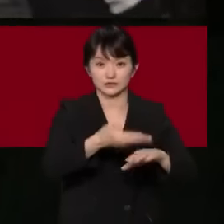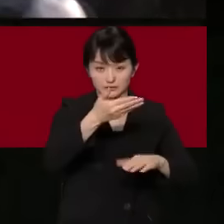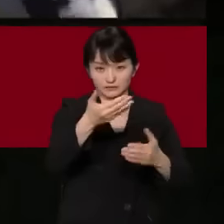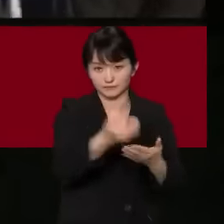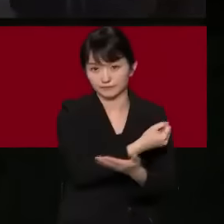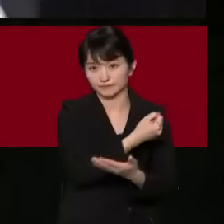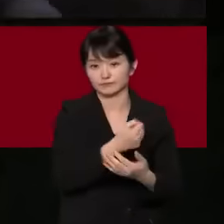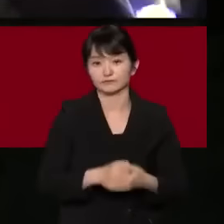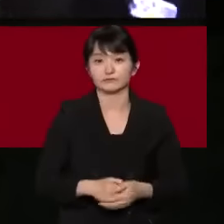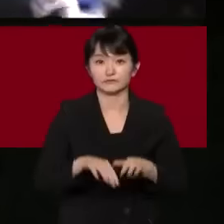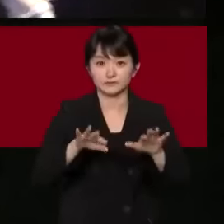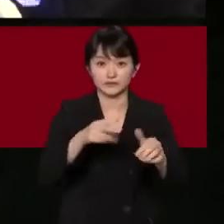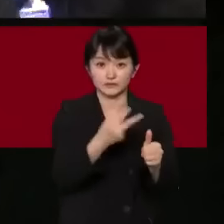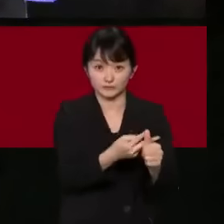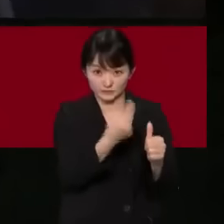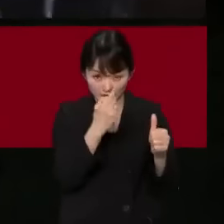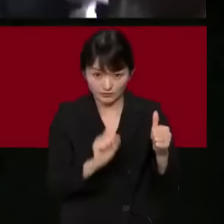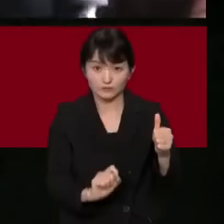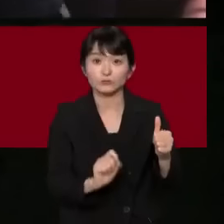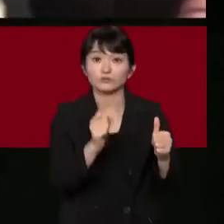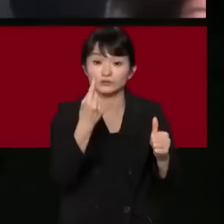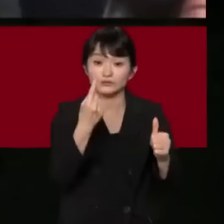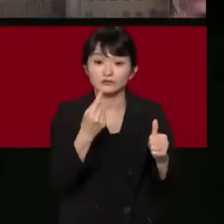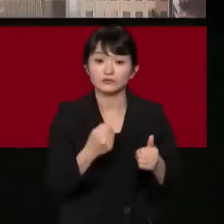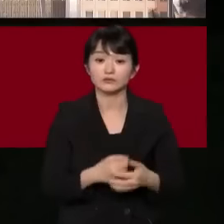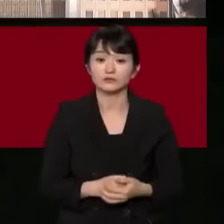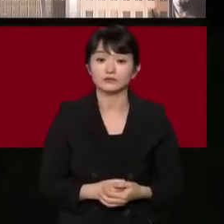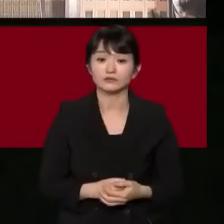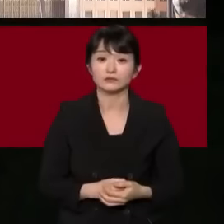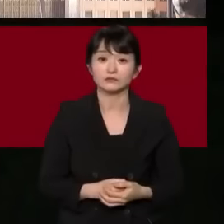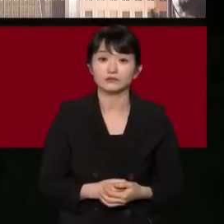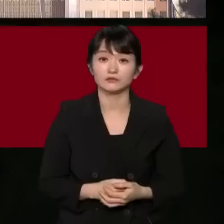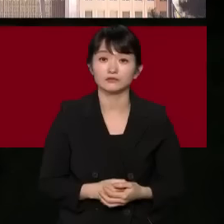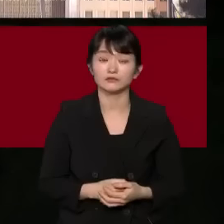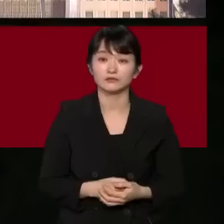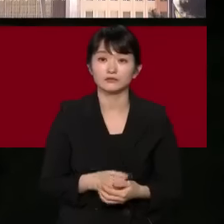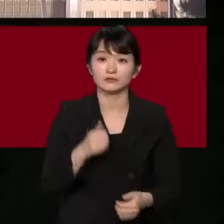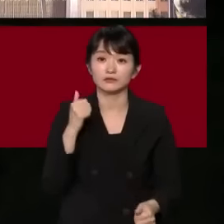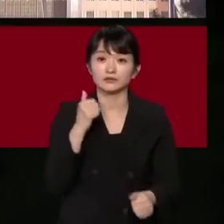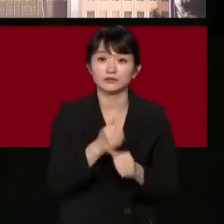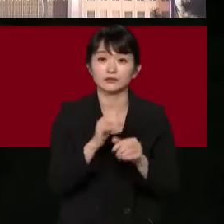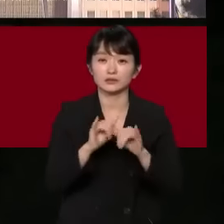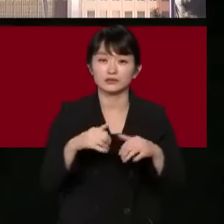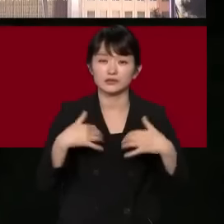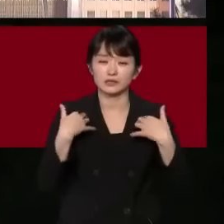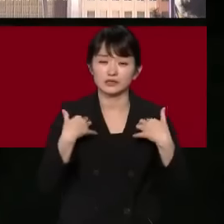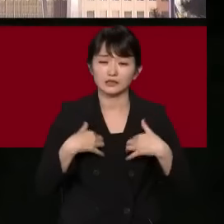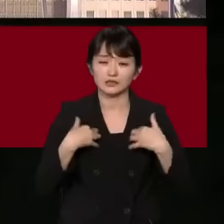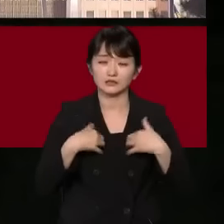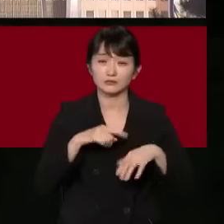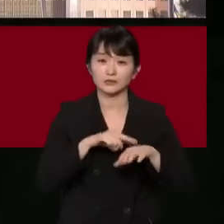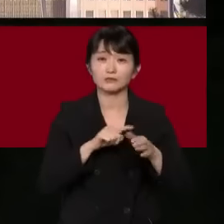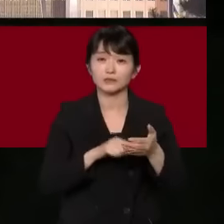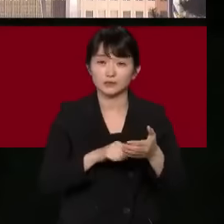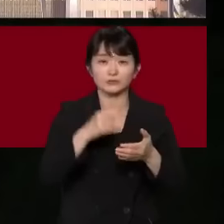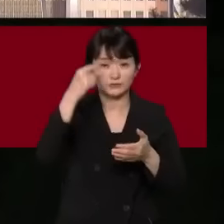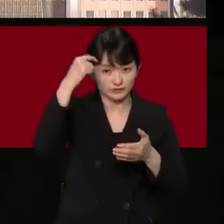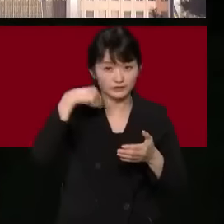또한 이번 탄핵으로 인해서 이제 승자의 기쁨을 누리는 그런 마음이 될 것도